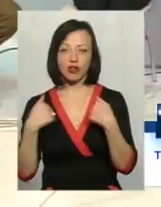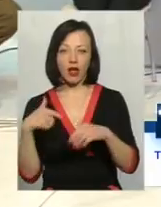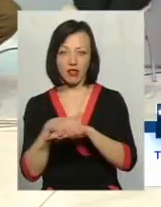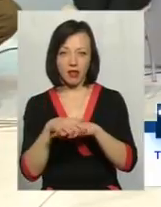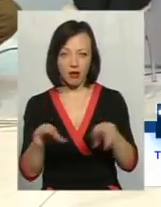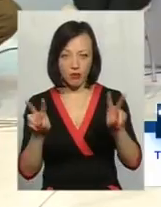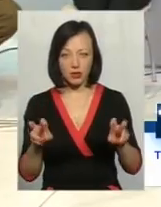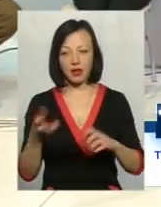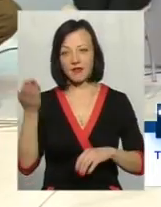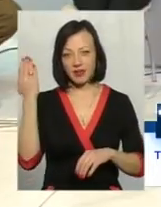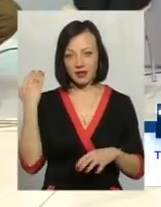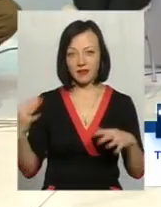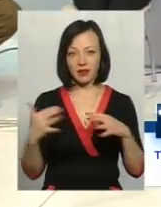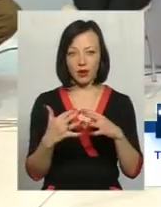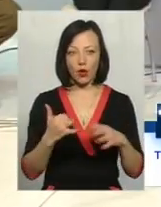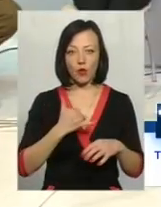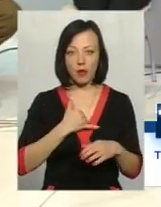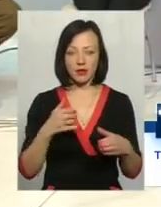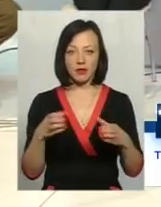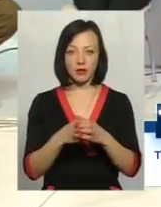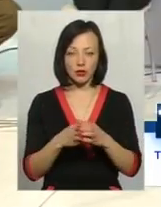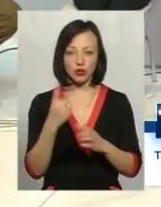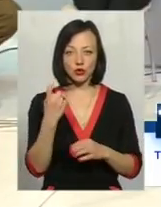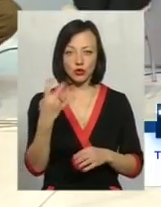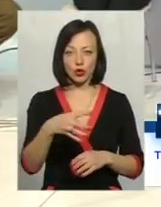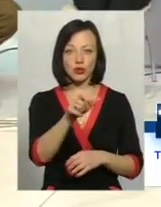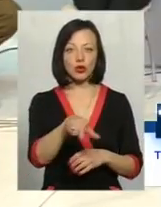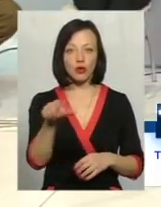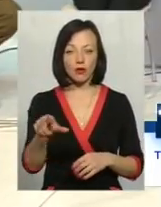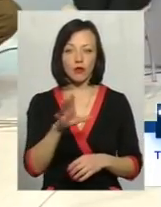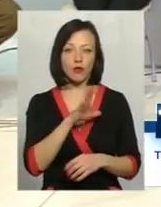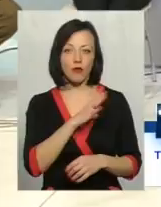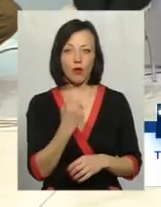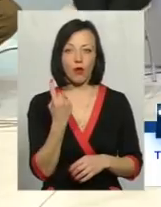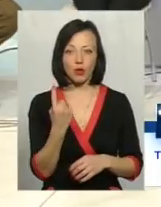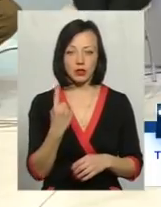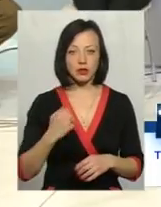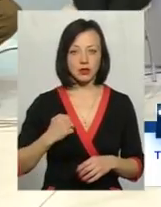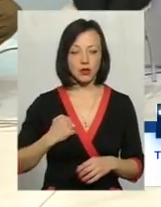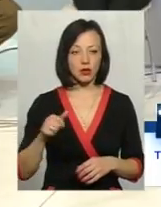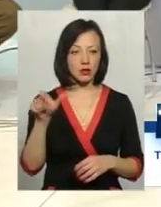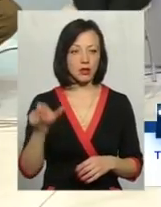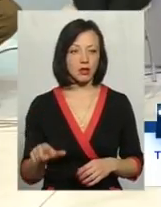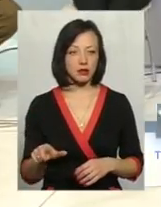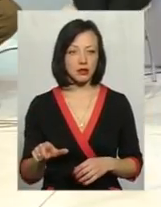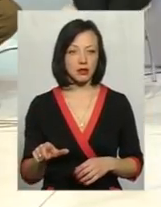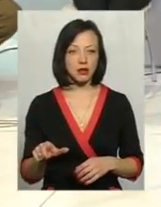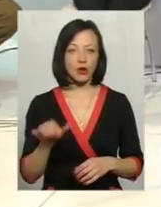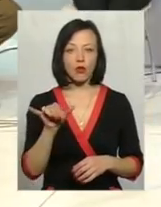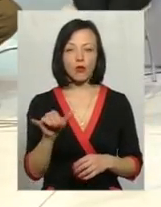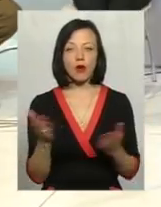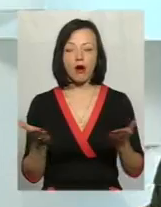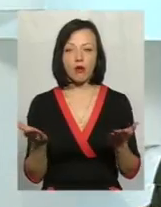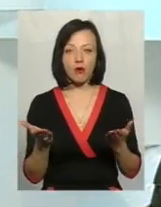в тій війні в мене в роті 140 чоловік, був тільки один солдат, у якого